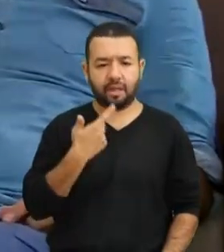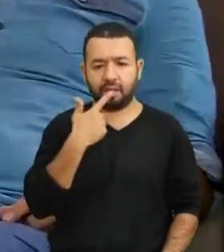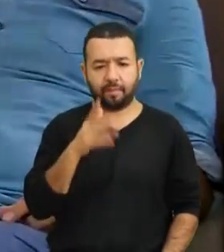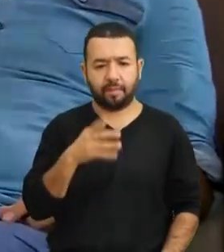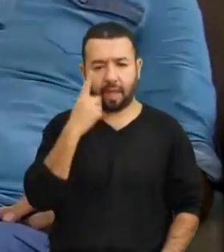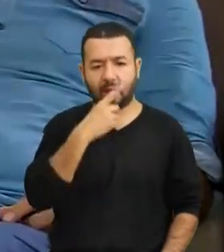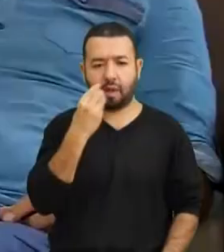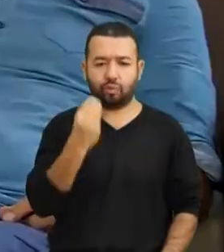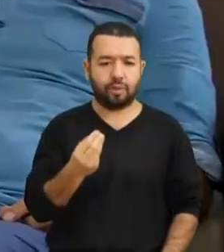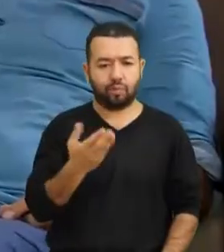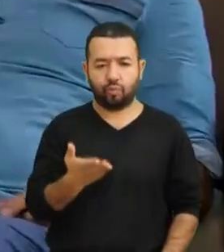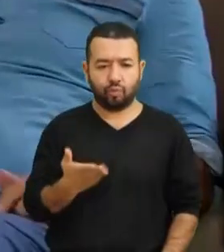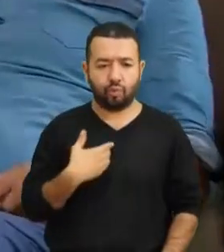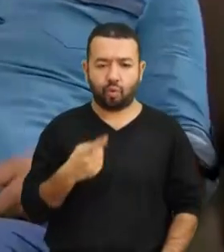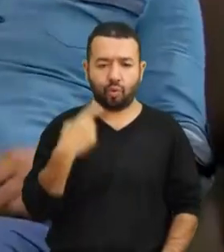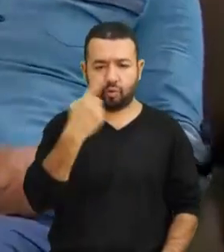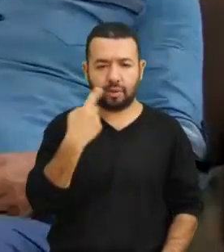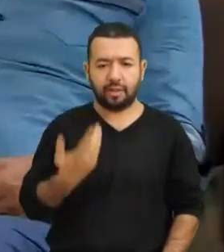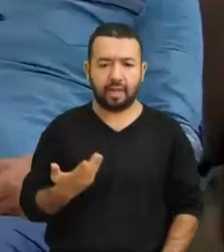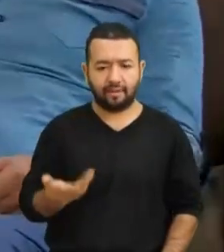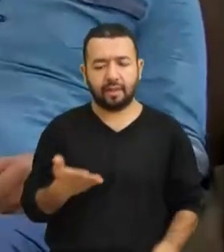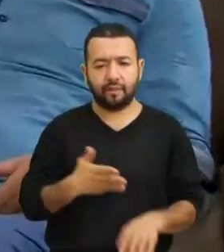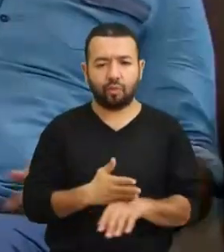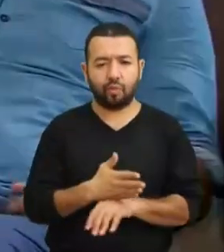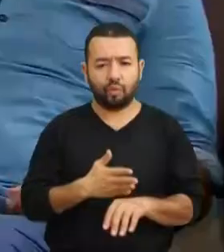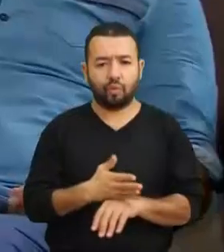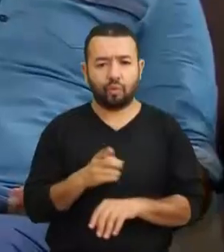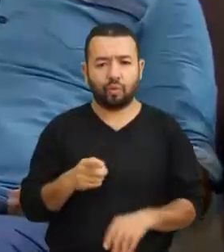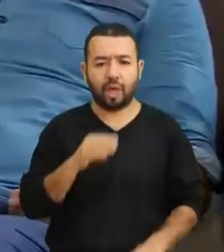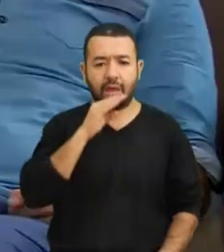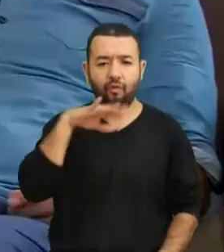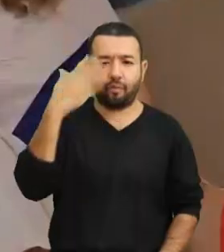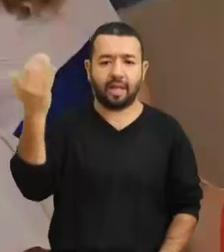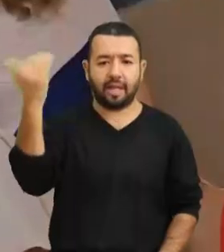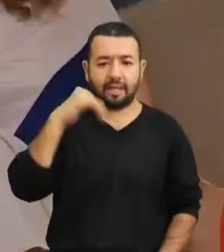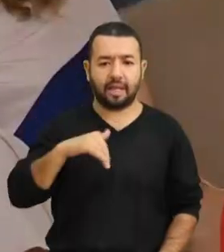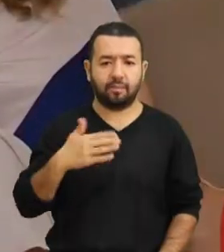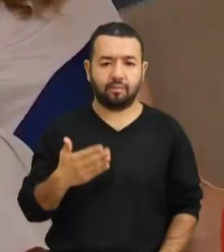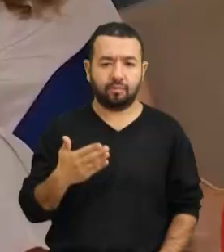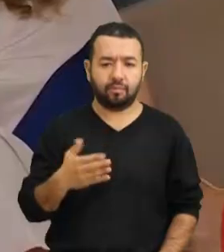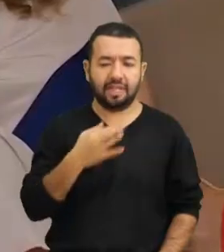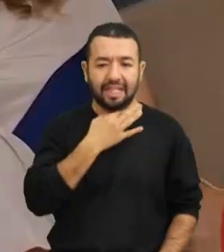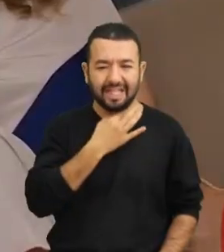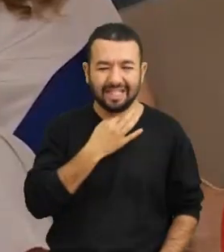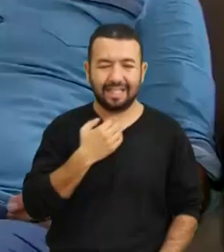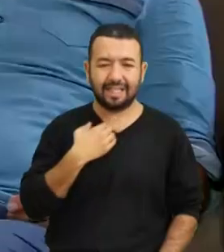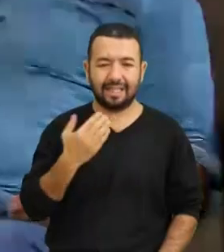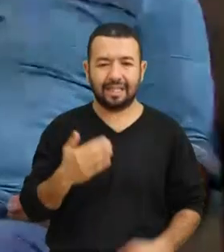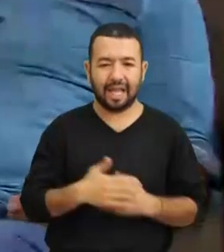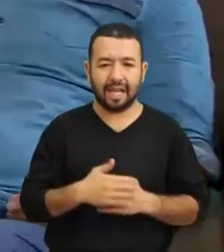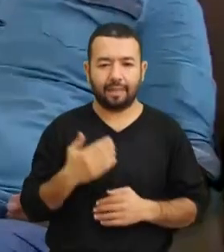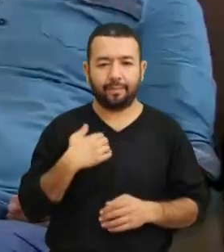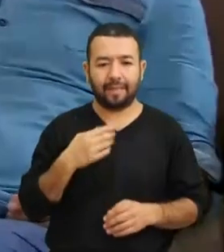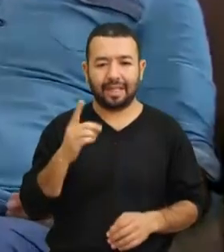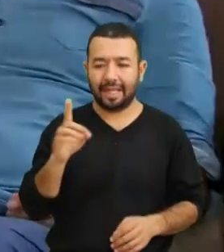pahalılığıyla yani? En güzeli bu, o yüzden. Evet evet, doğru söylüyorsun. Zaten bu yurt dışından gelmiş. Vallahi rica minnet, öyle. Ben